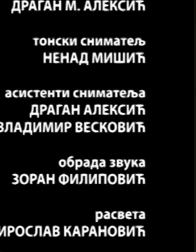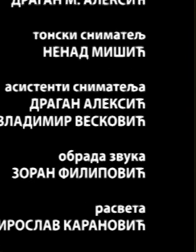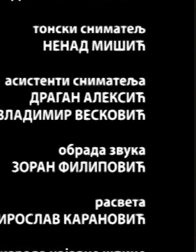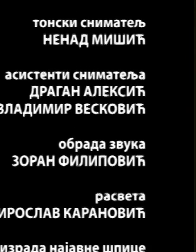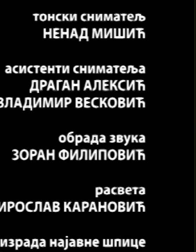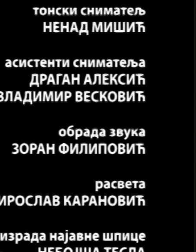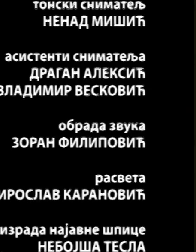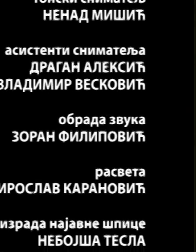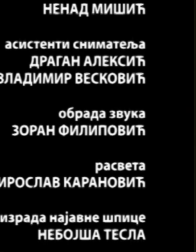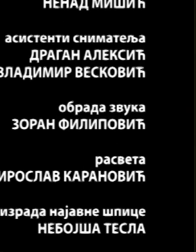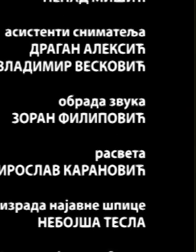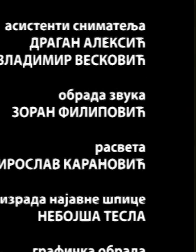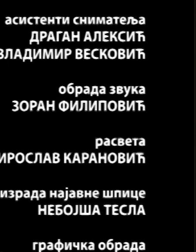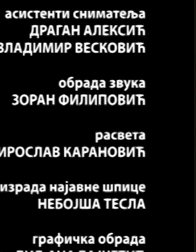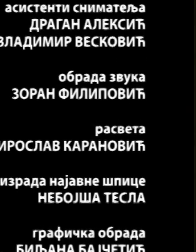Your slave to go.